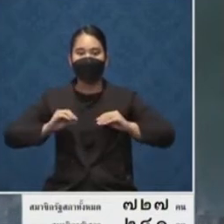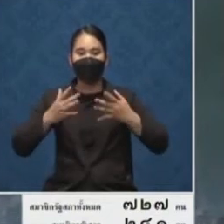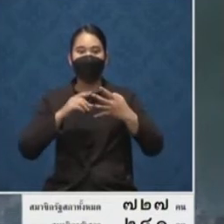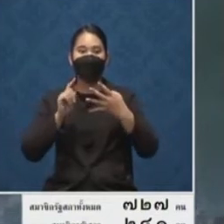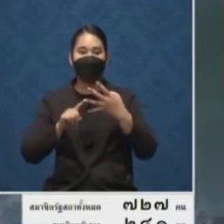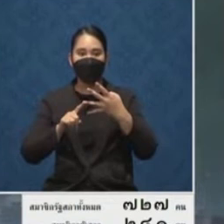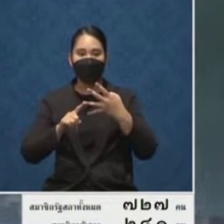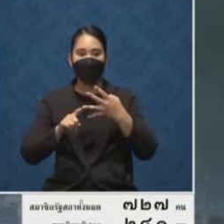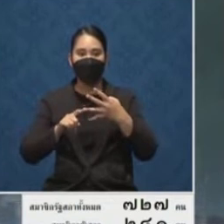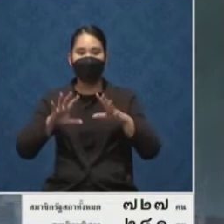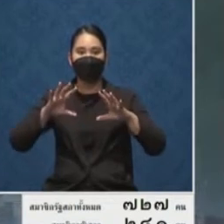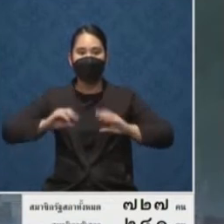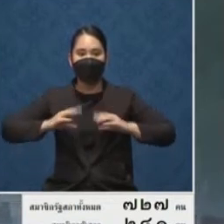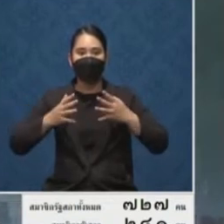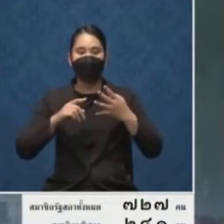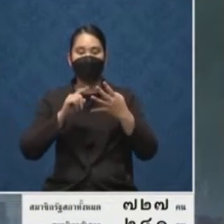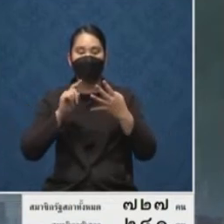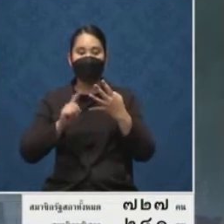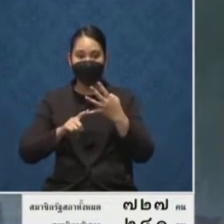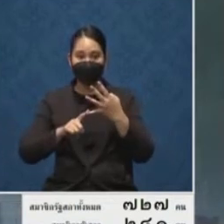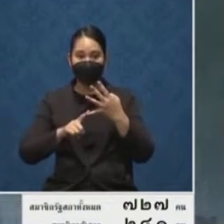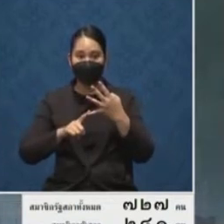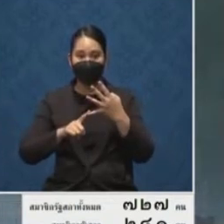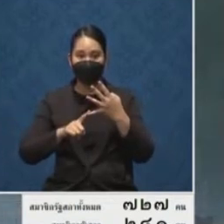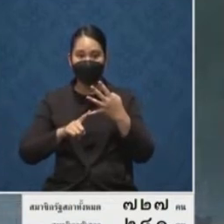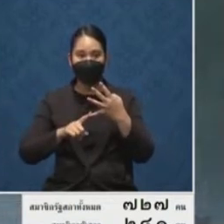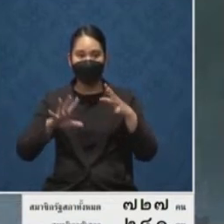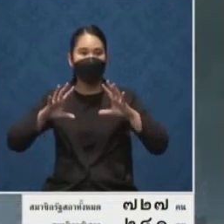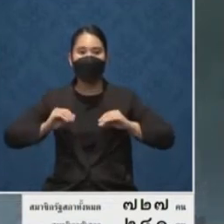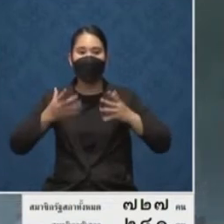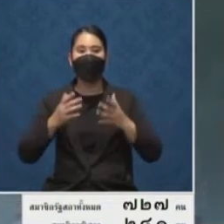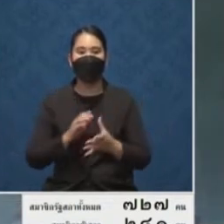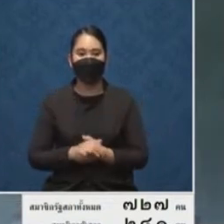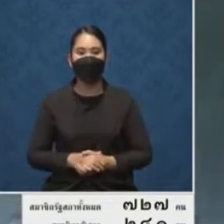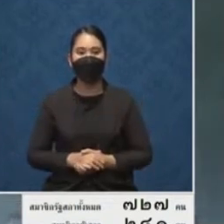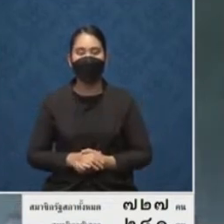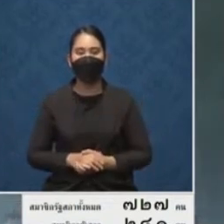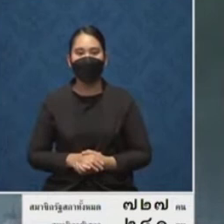การสามไม่รับหลักการและสี่ไม่รับหลักการครับ